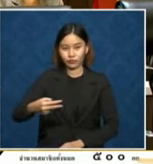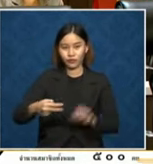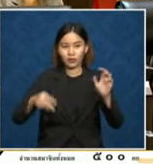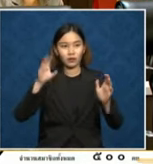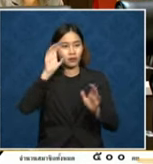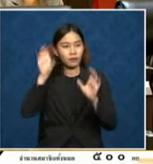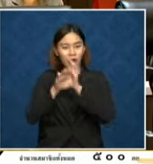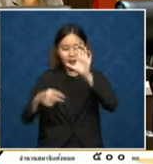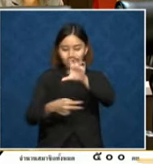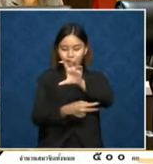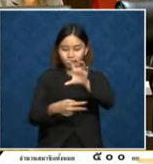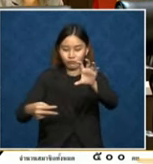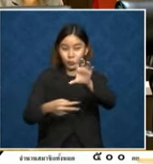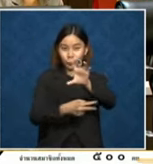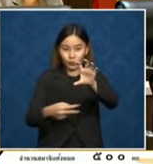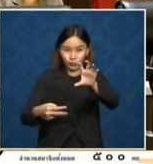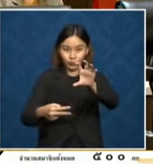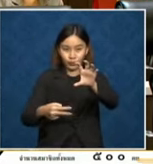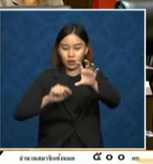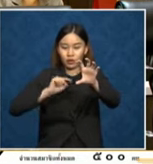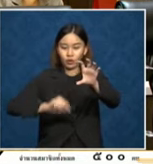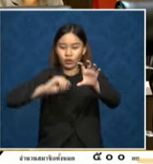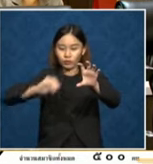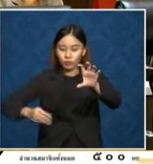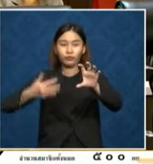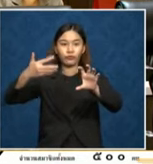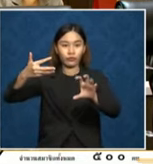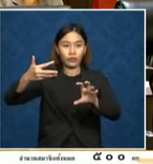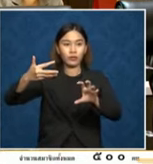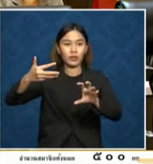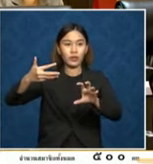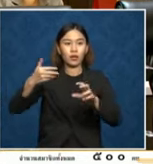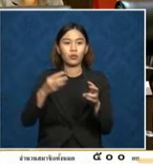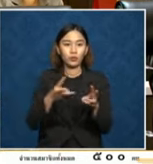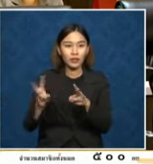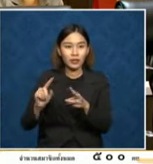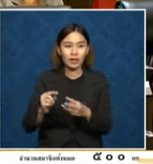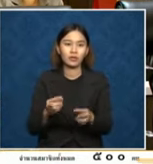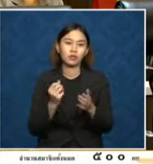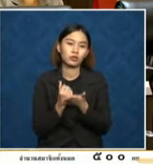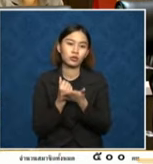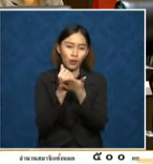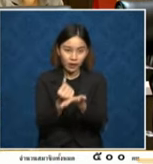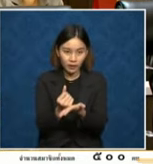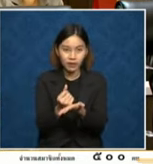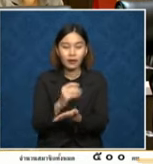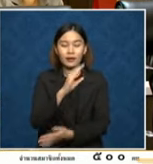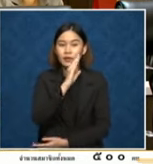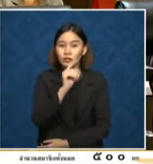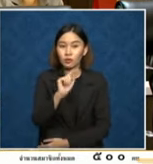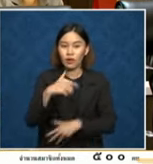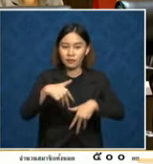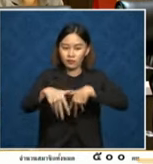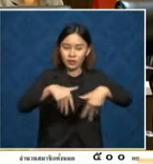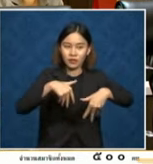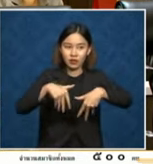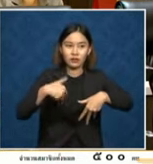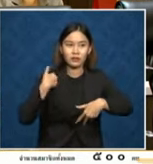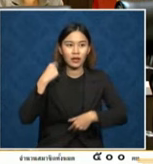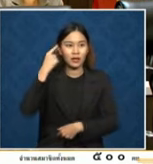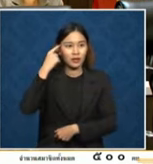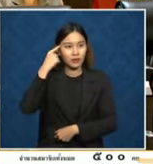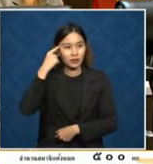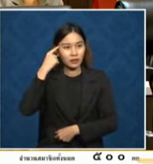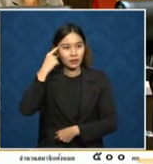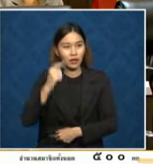เป็นตำรวจนะครับเป็นรูปภาพตำรวจแล้วเมื่อกดลิงก์เข้าไปก็จะเป็นช่องทางการช่วยเหลือหรือถ้าเกิดพี่น้องประชาชนจะดับเบิลเช็ค